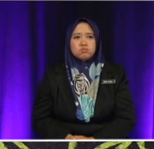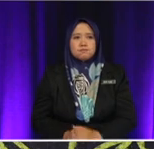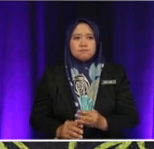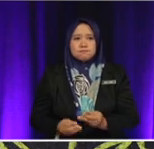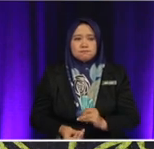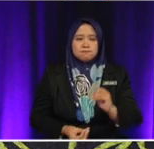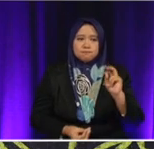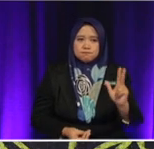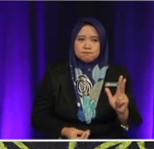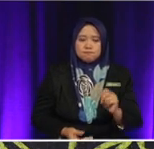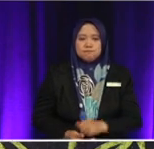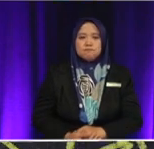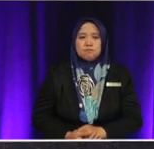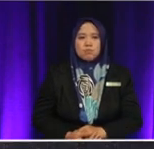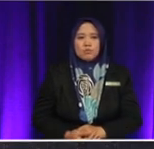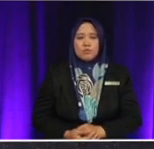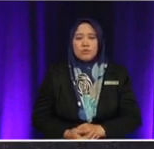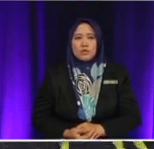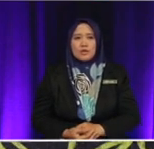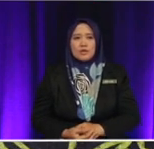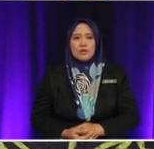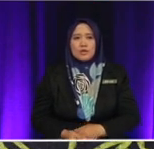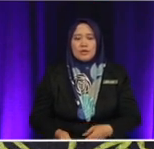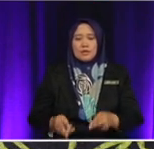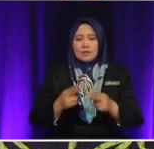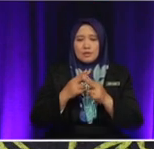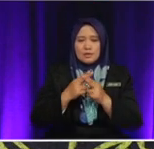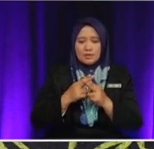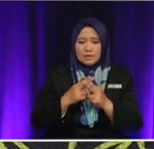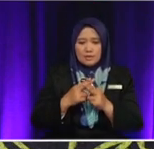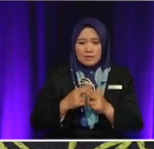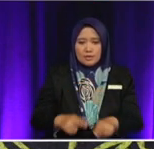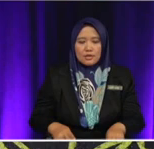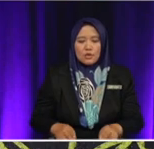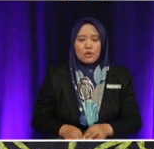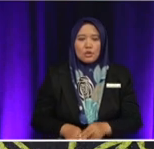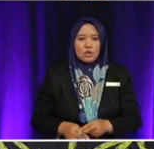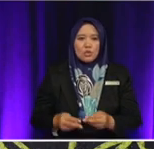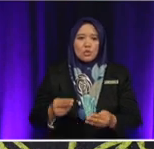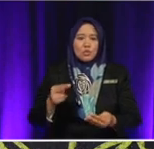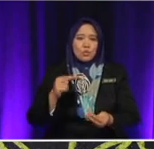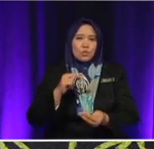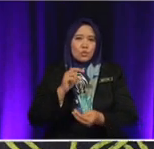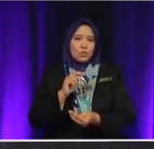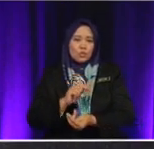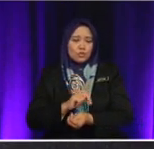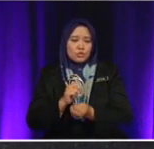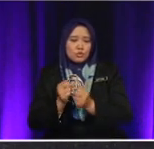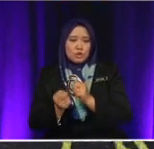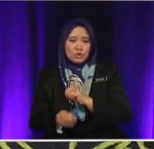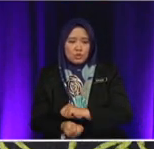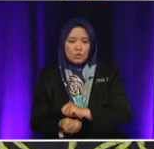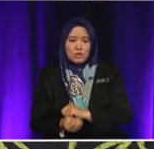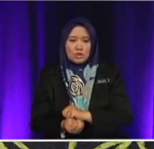ulang kesilapan yang sama. Kepentingan yang ketiga, dapat menambah maklumat. Contohnya, maklumat boleh diperoleh dari